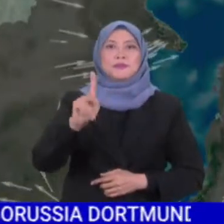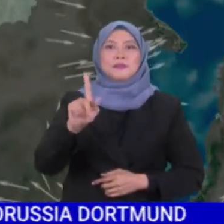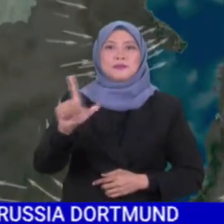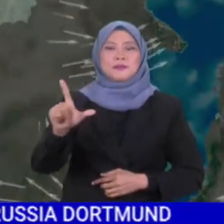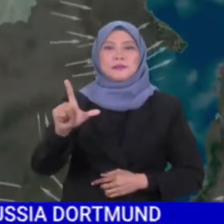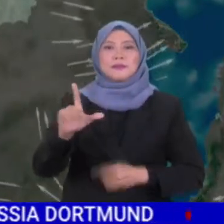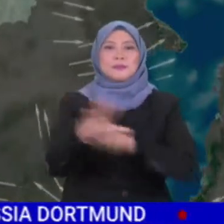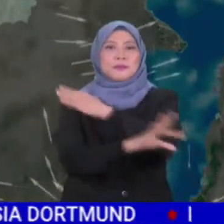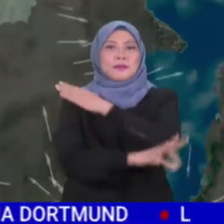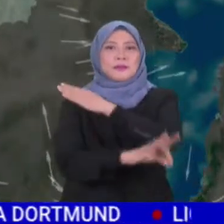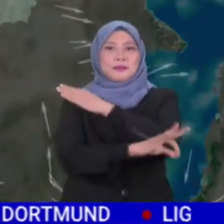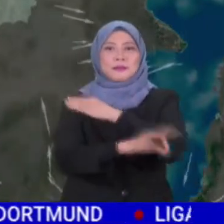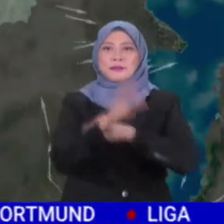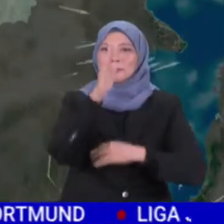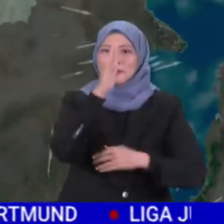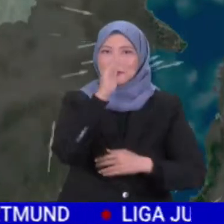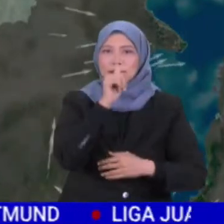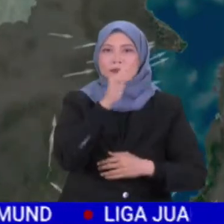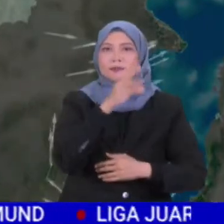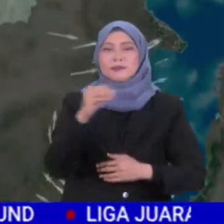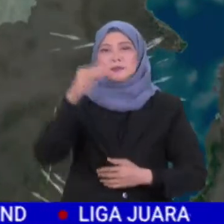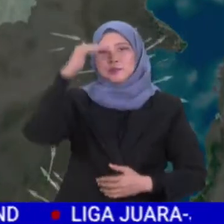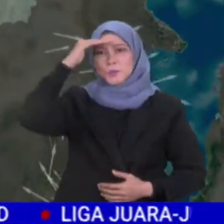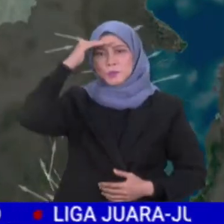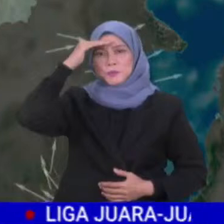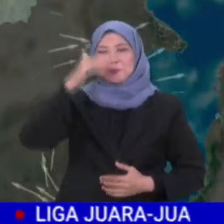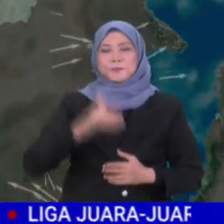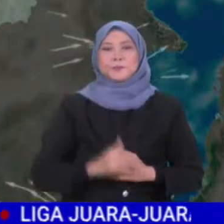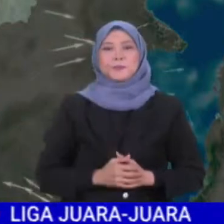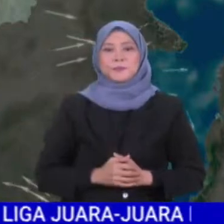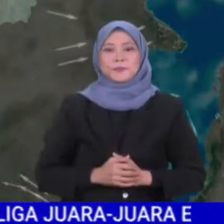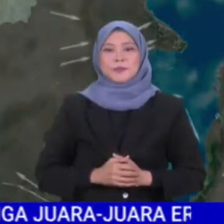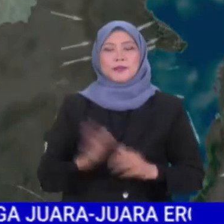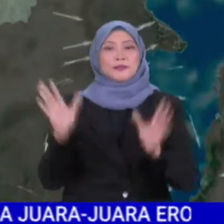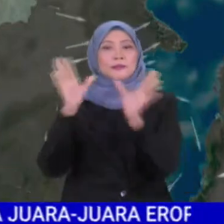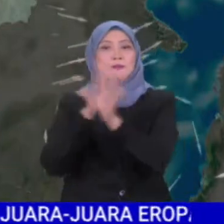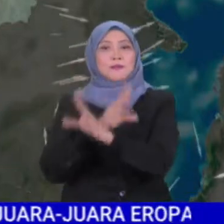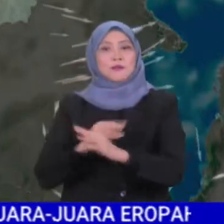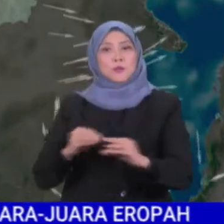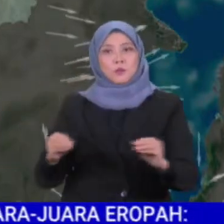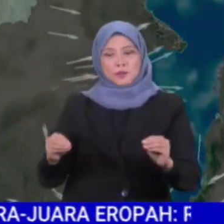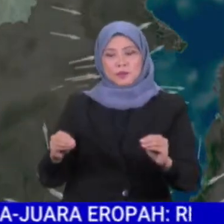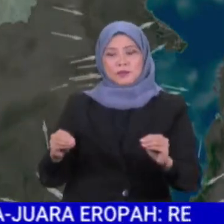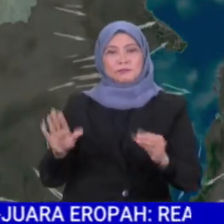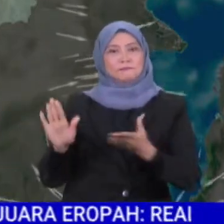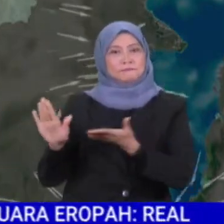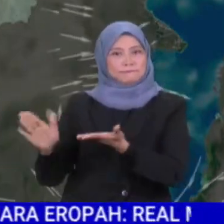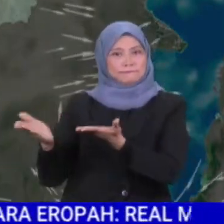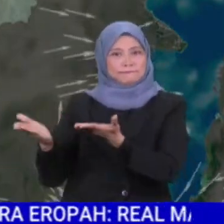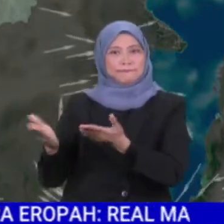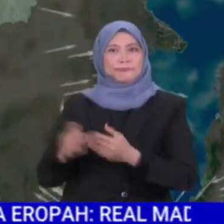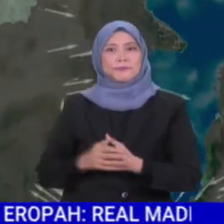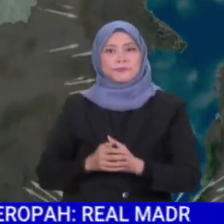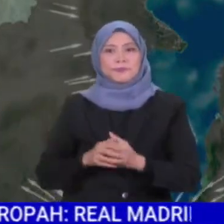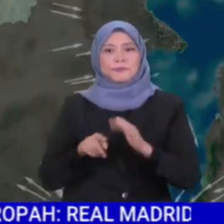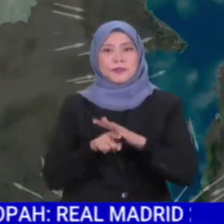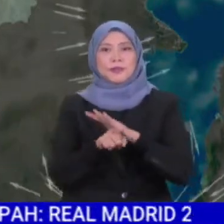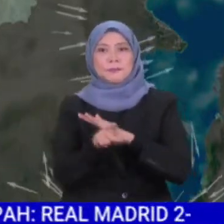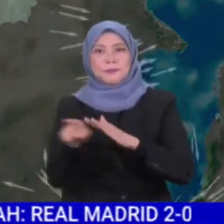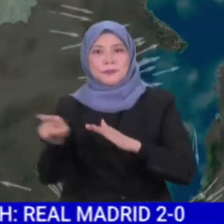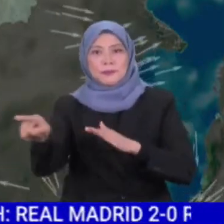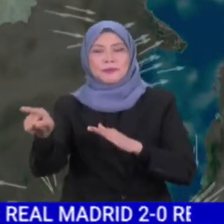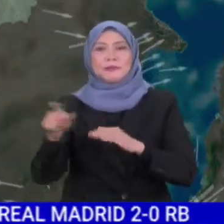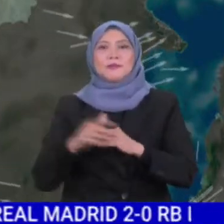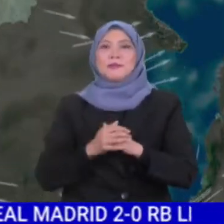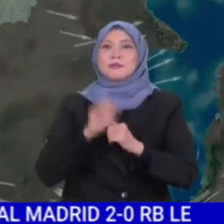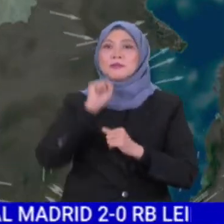Lumpur, Negeri Sembilan, Melaka dan juga Negeri Johor. Manakala di negeri Sarawak dilihat akan lebih tertumpu di bahagian pedalaman, manakala di